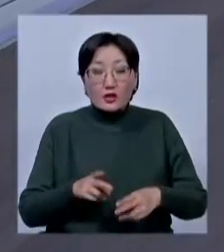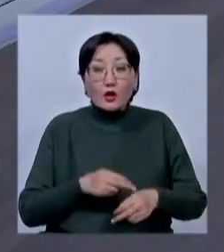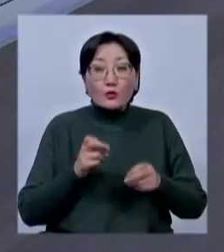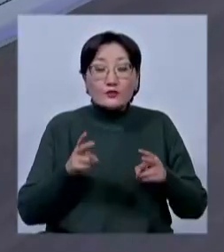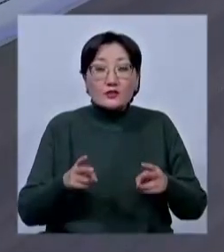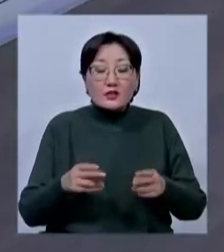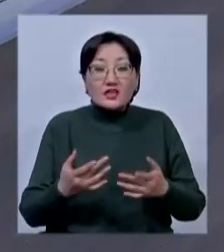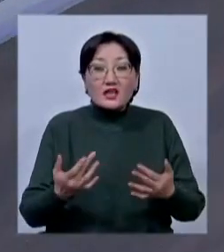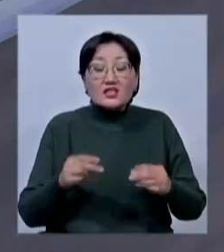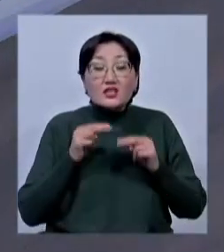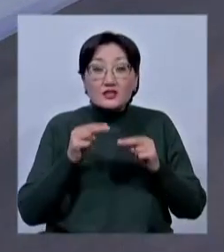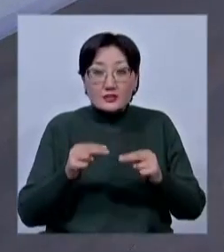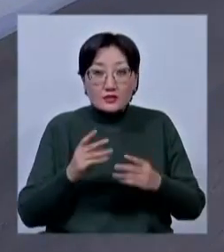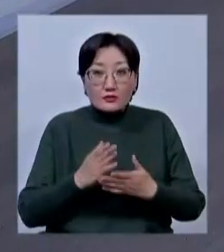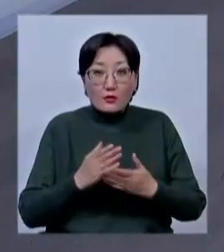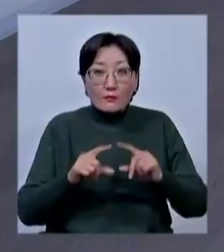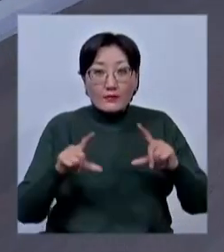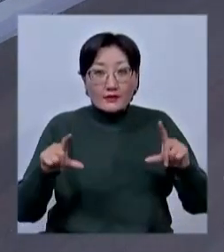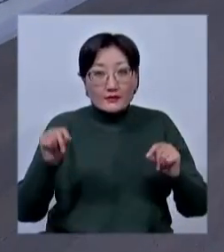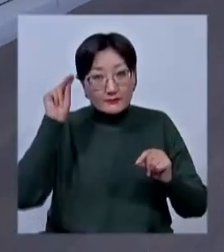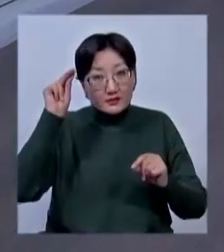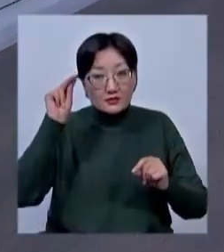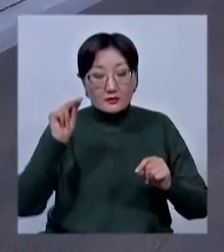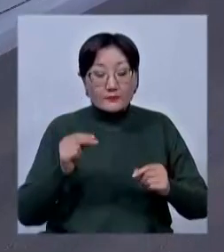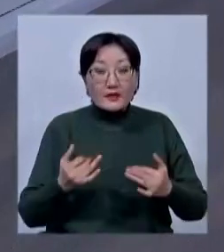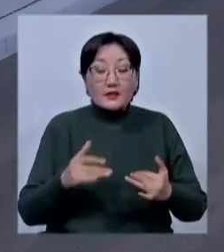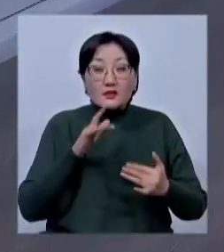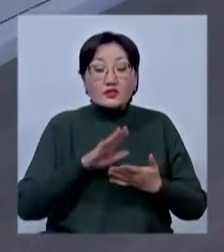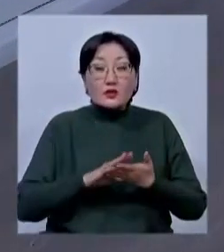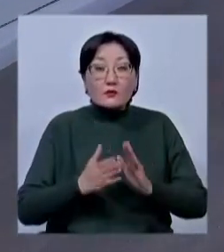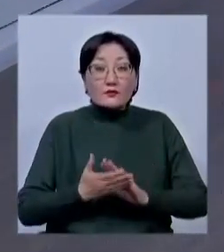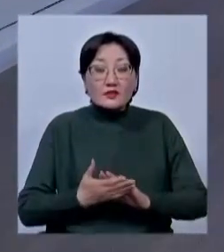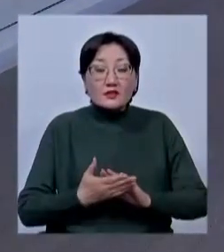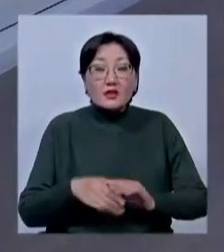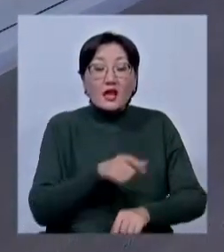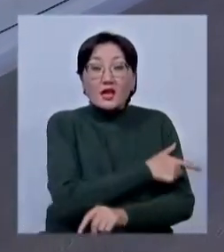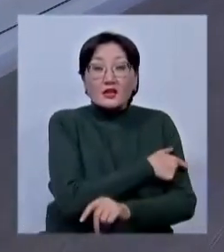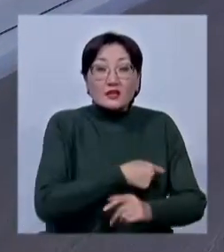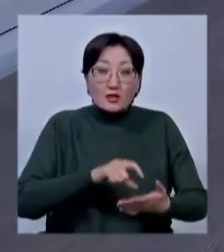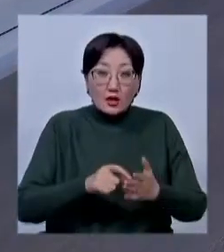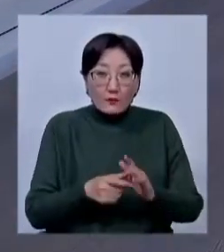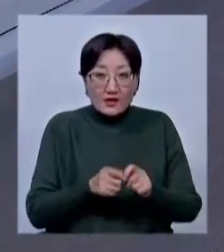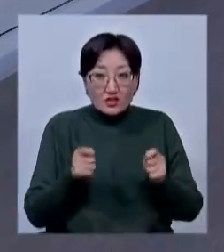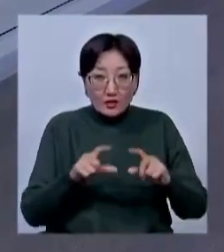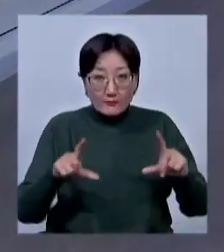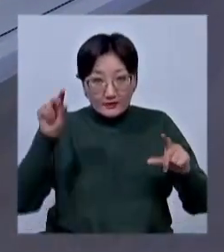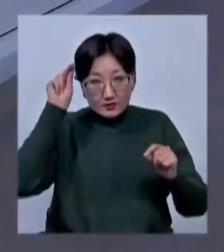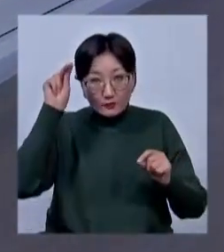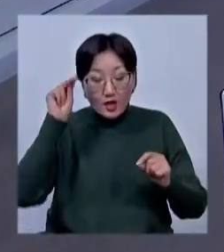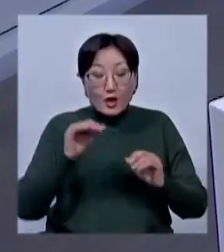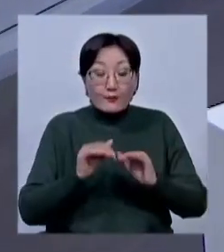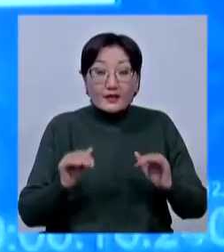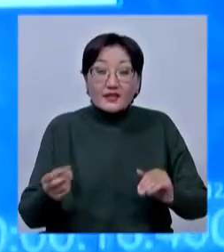қауіпсіздік қаншалықты ескерілген мектептерде? Қазіргі жағдайда ғой, кезекші сынып ашылған мектептерде ол